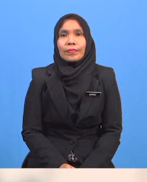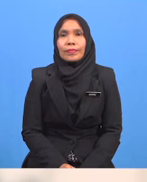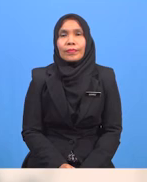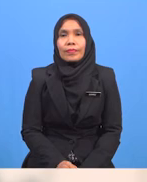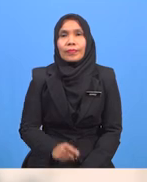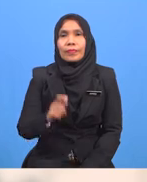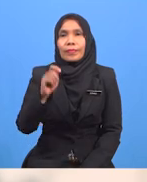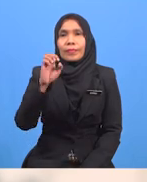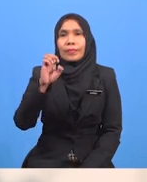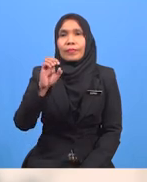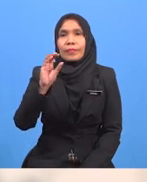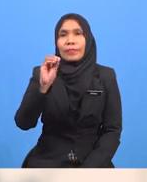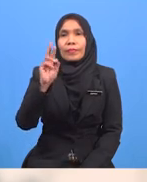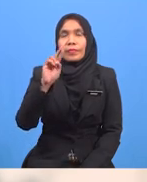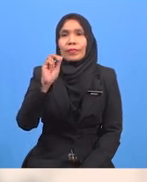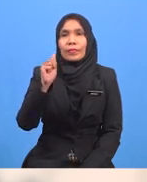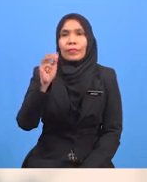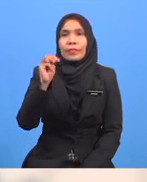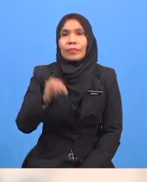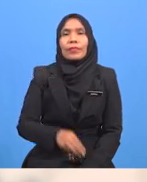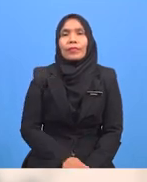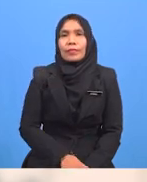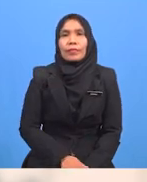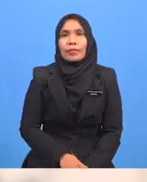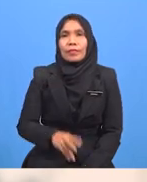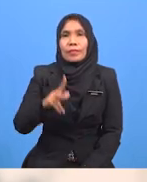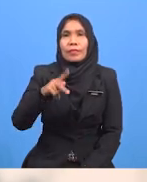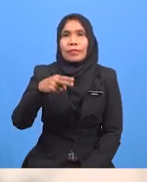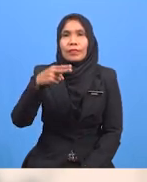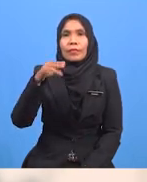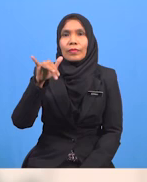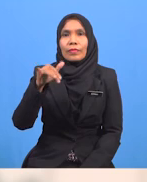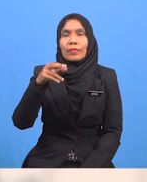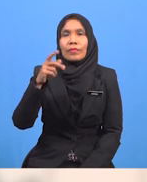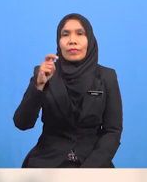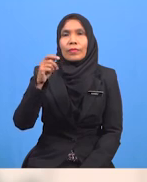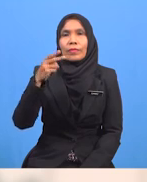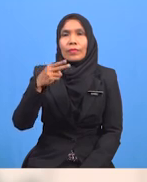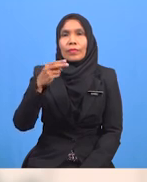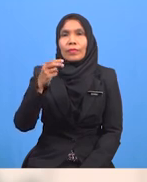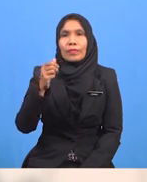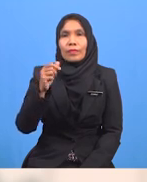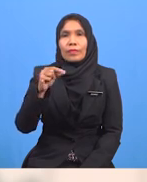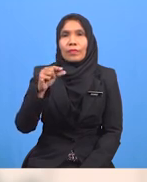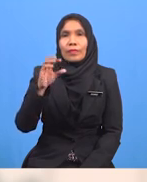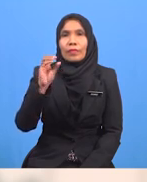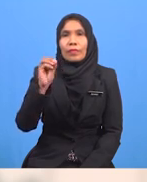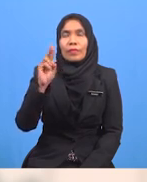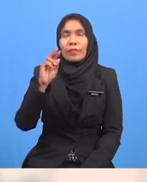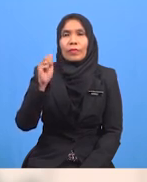perlu mencari panjang sisi eight dan Berapakah nilai IC yang anda